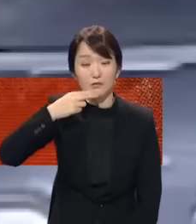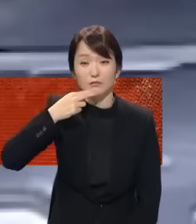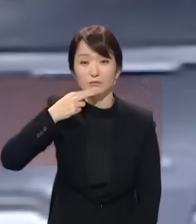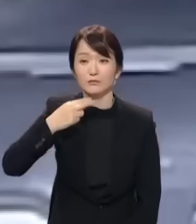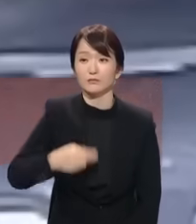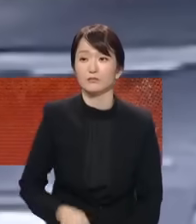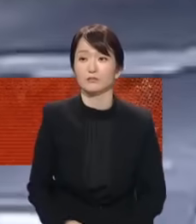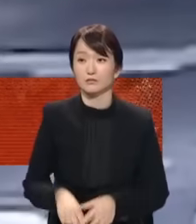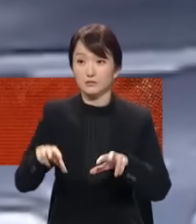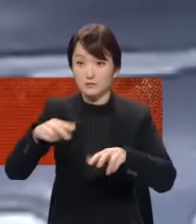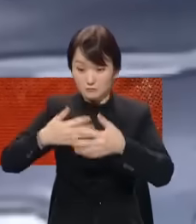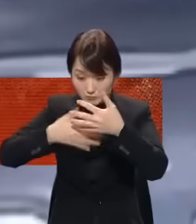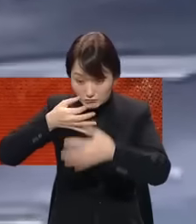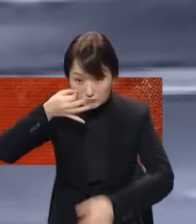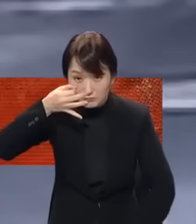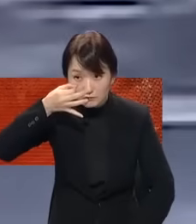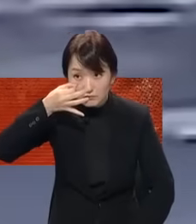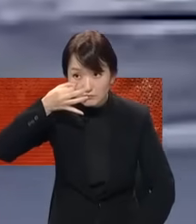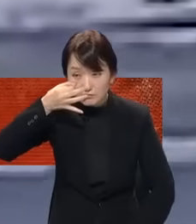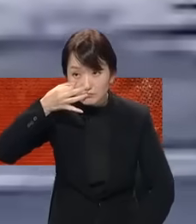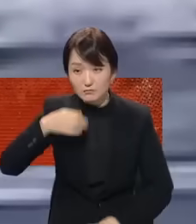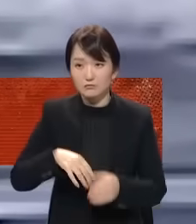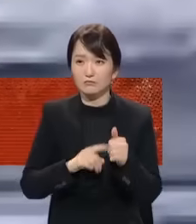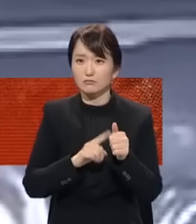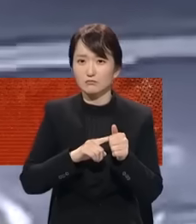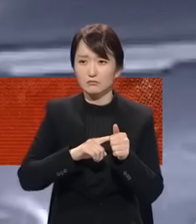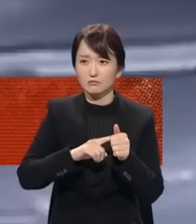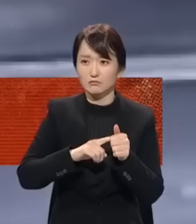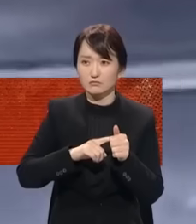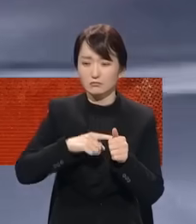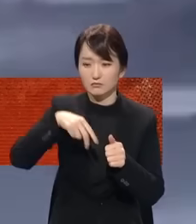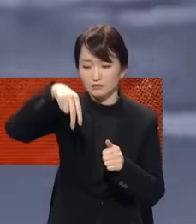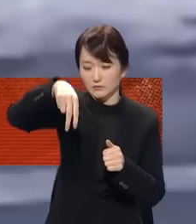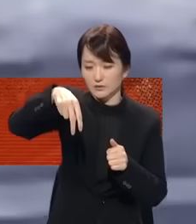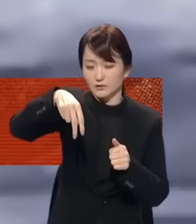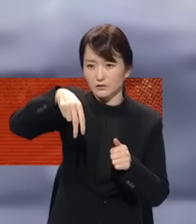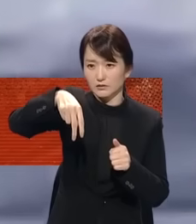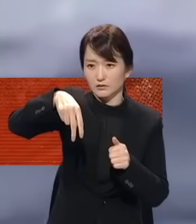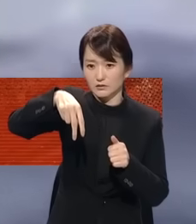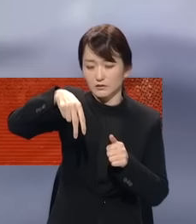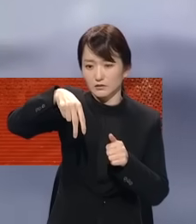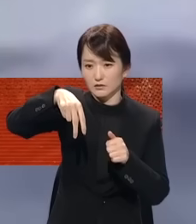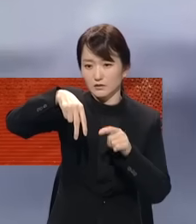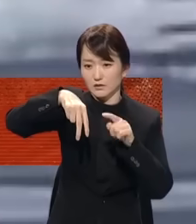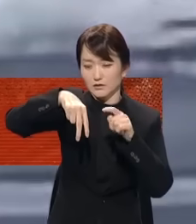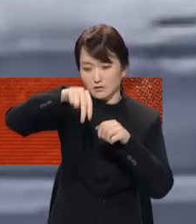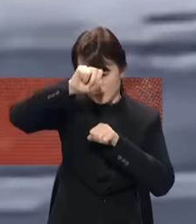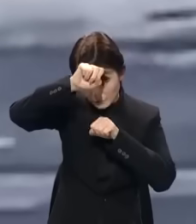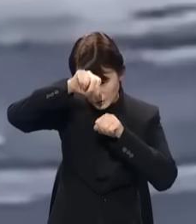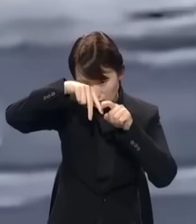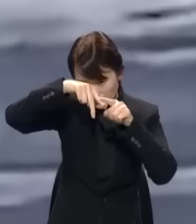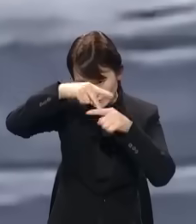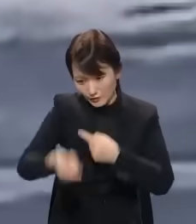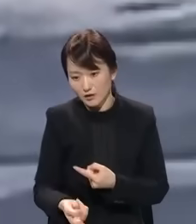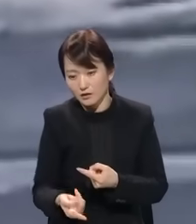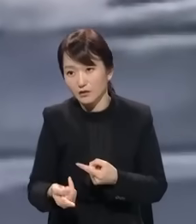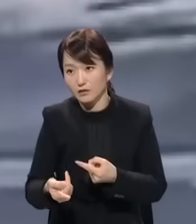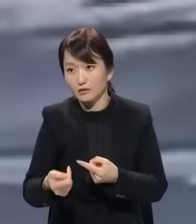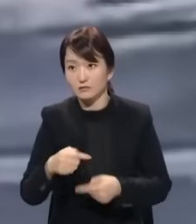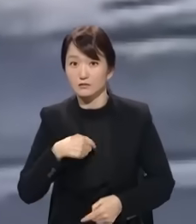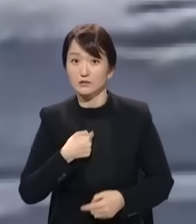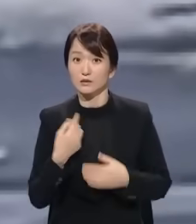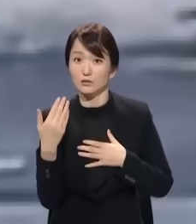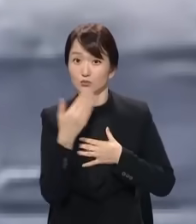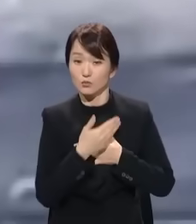그런데 지금 영상 보시면요. 한쪽 발로 그 서 있는 여성의 하체 부분을 이렇게 딱 걷어차서 넘어뜨리는 게 자기 몸을